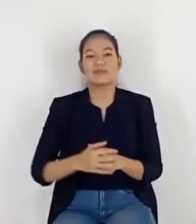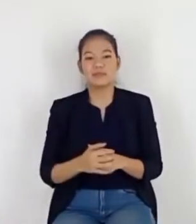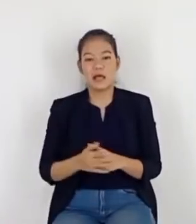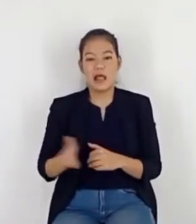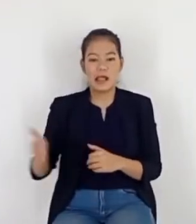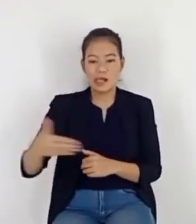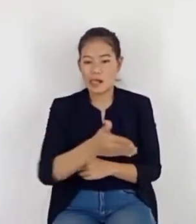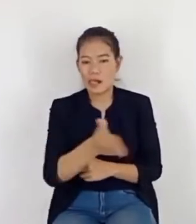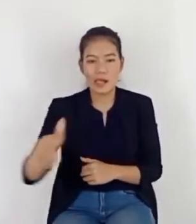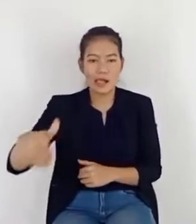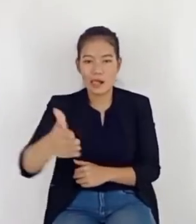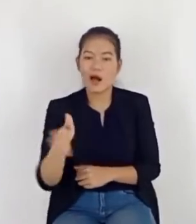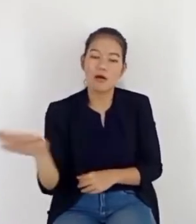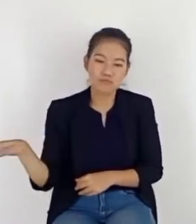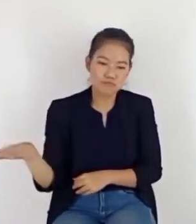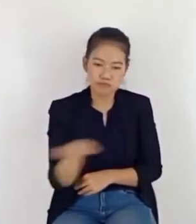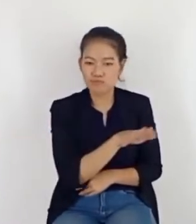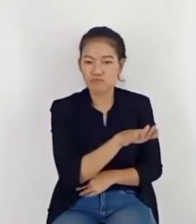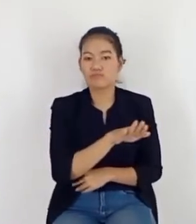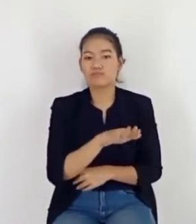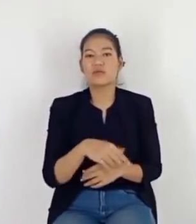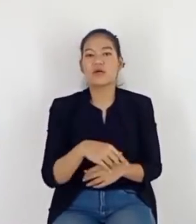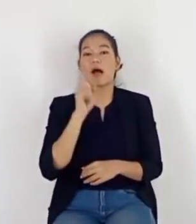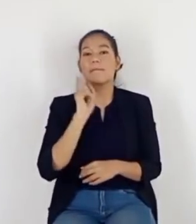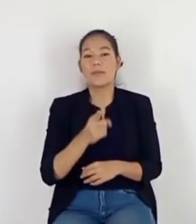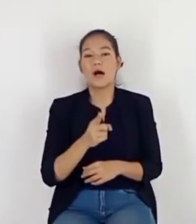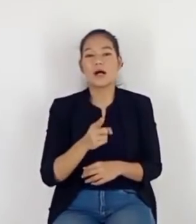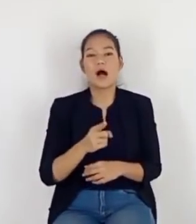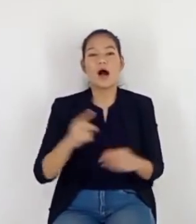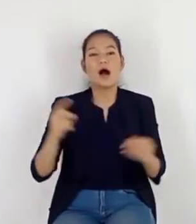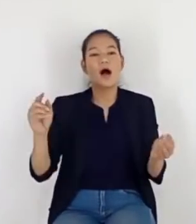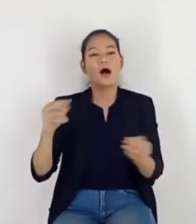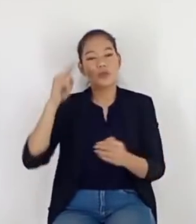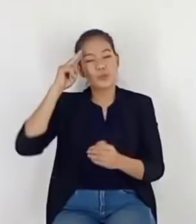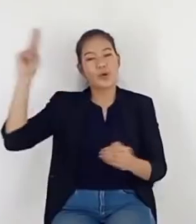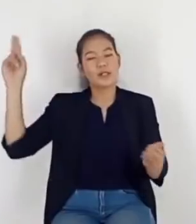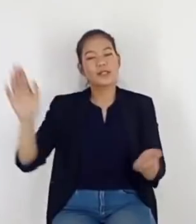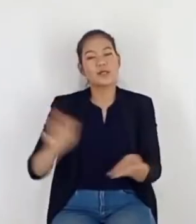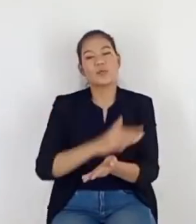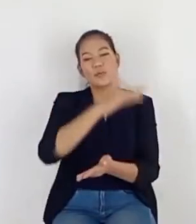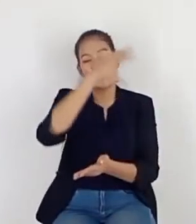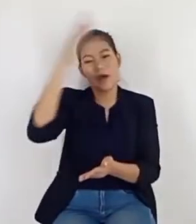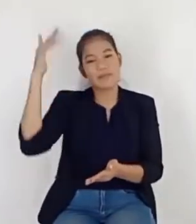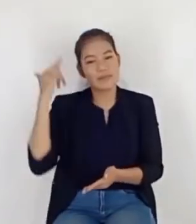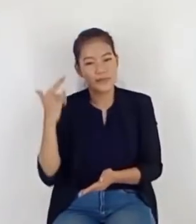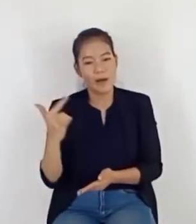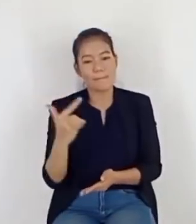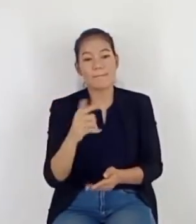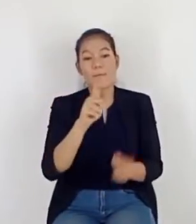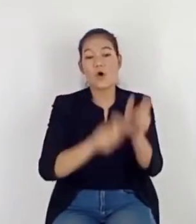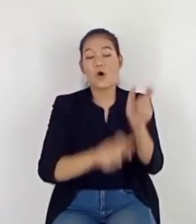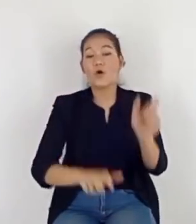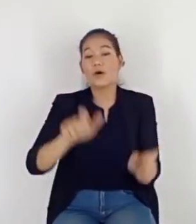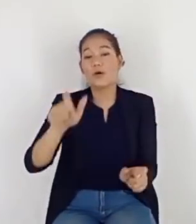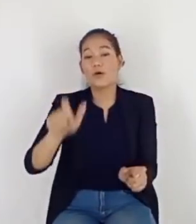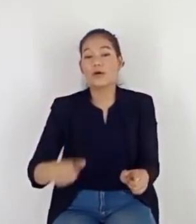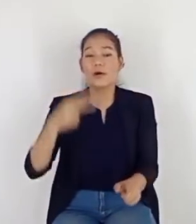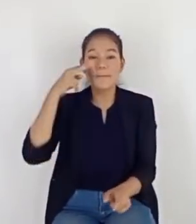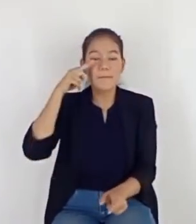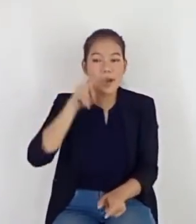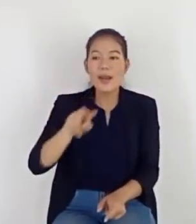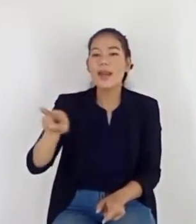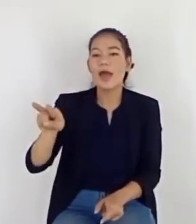menjadi dataran. Maka kemuliaan Tuhan akan dinyatakan dan seluruh umat manusia akan